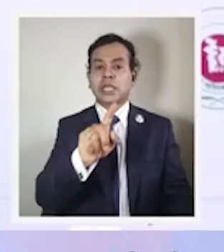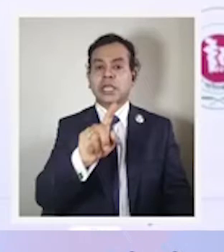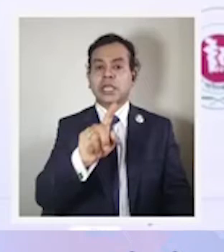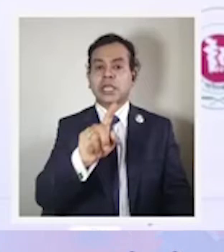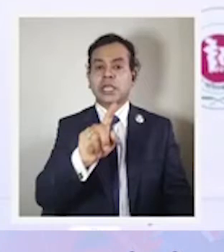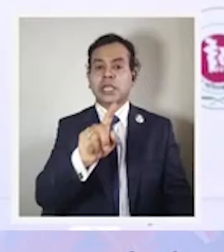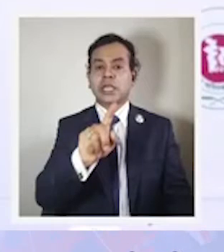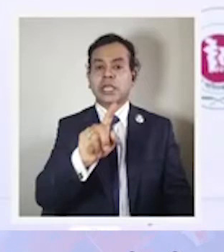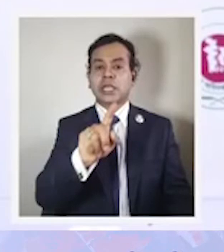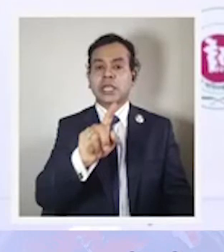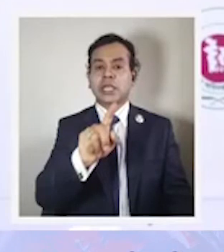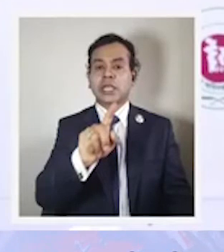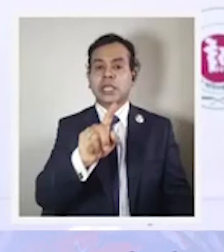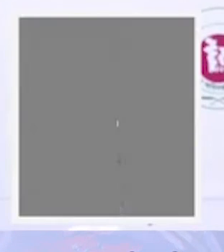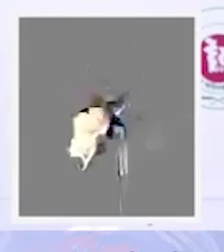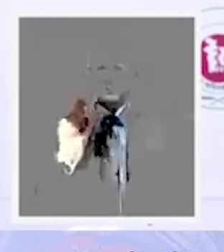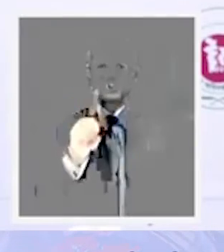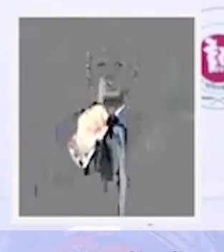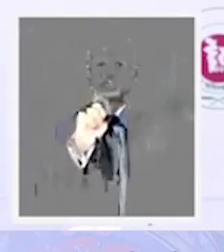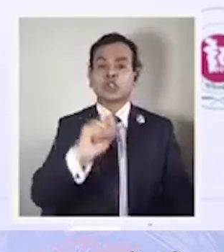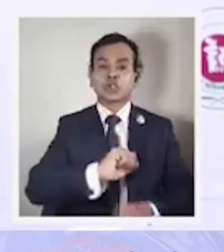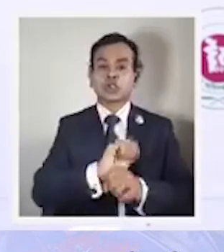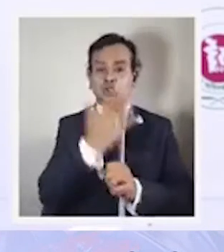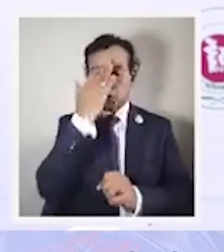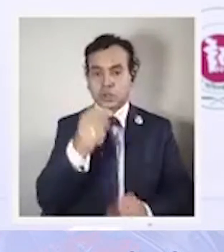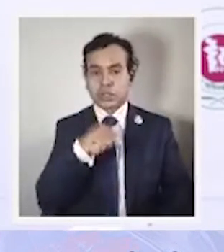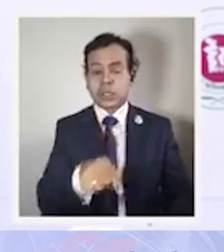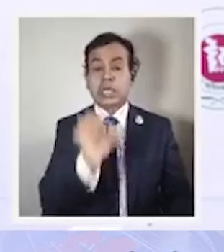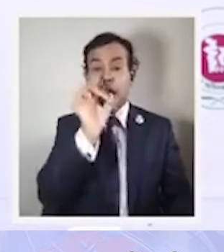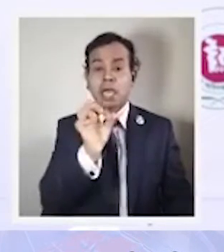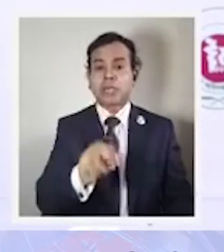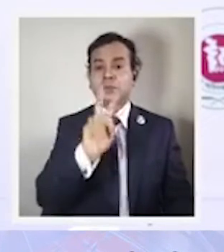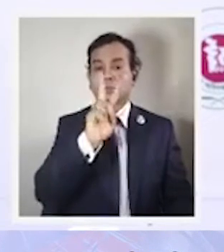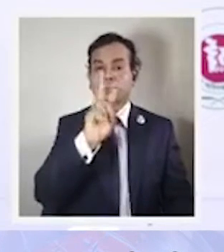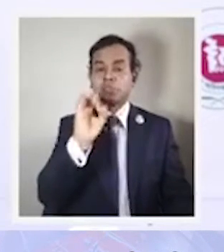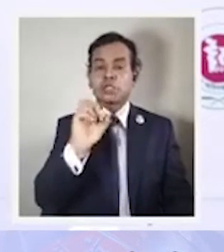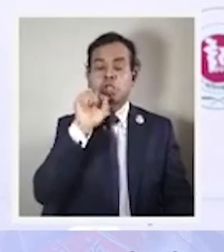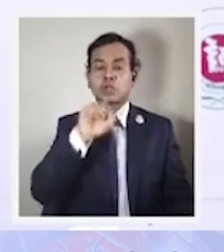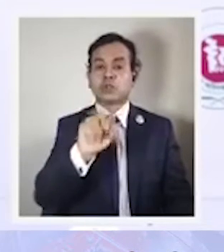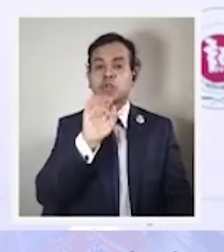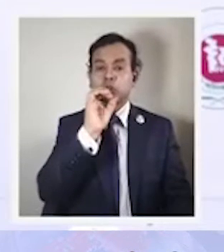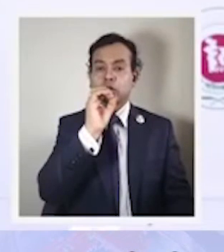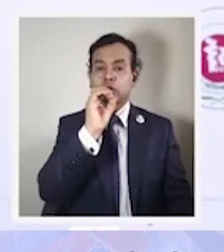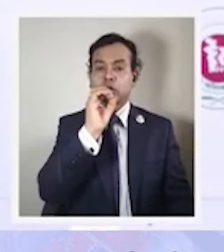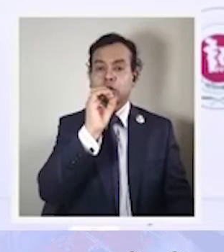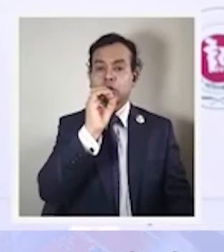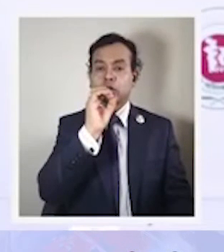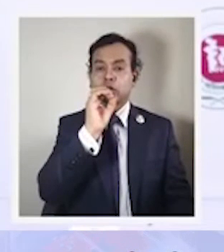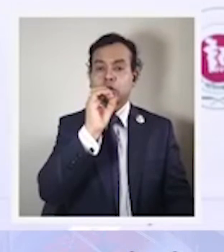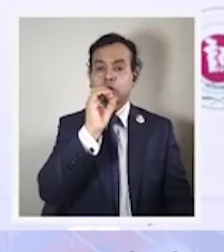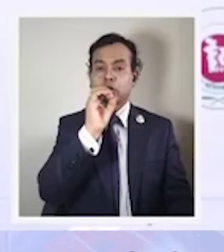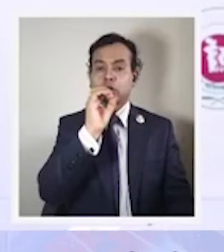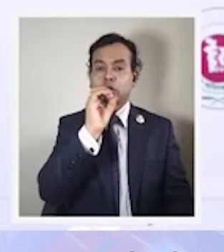১১৯,২১০ জনে। ২৪ ঘন্টায় সুস্থ হয়েছেন ২০০৬ জন। এ পর্যন্ত সুস্থ ১১৯,২০৮